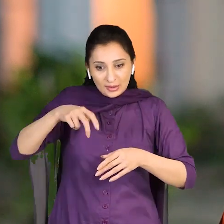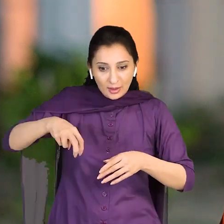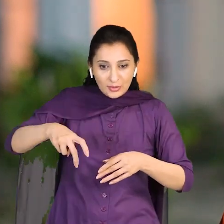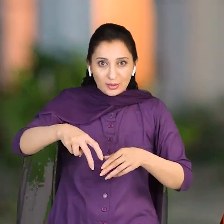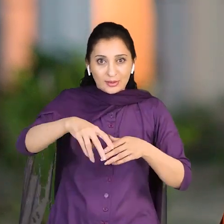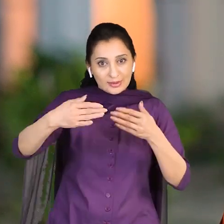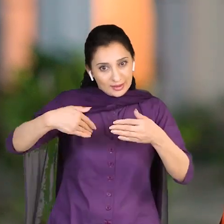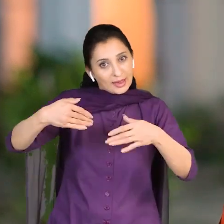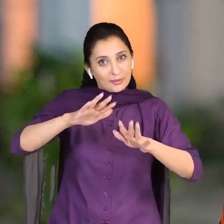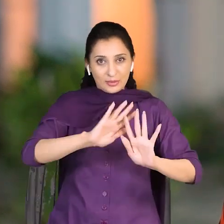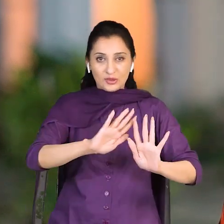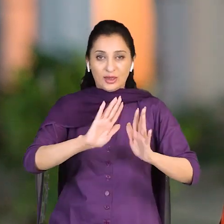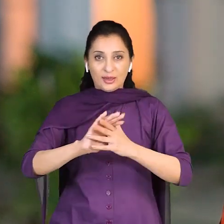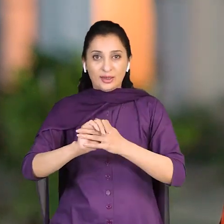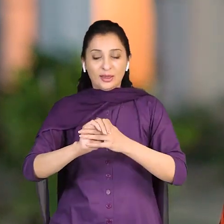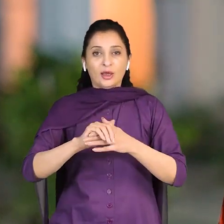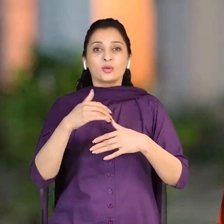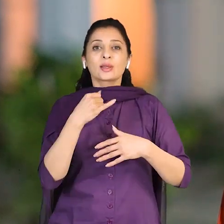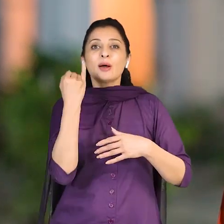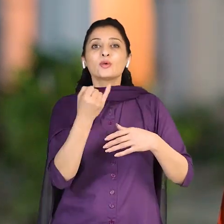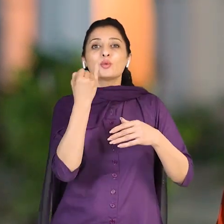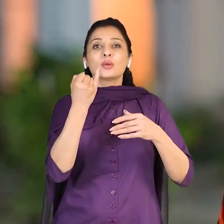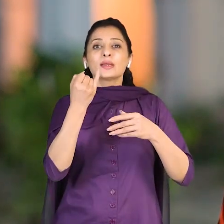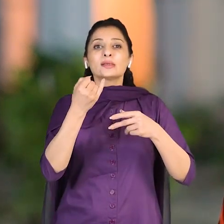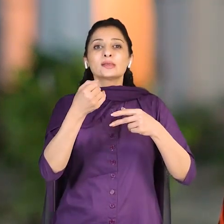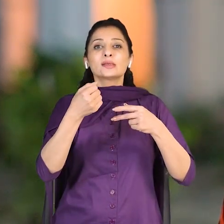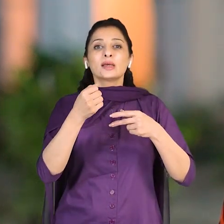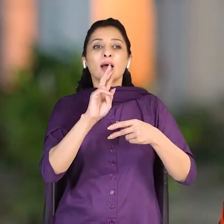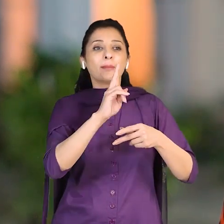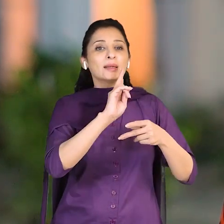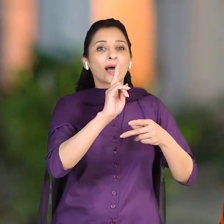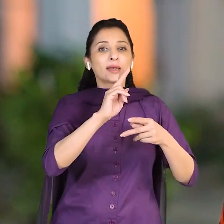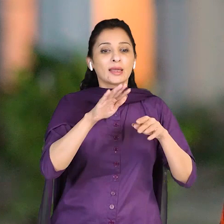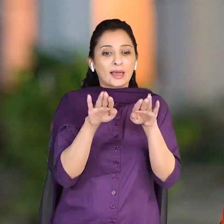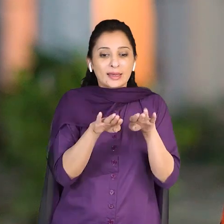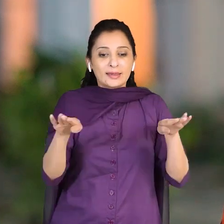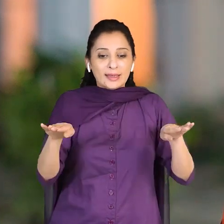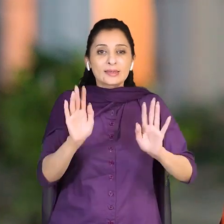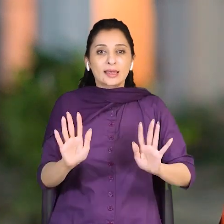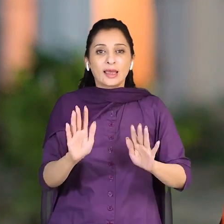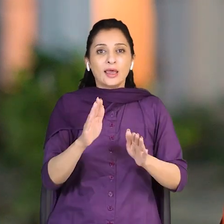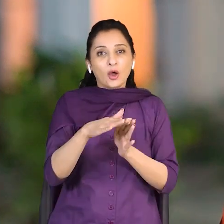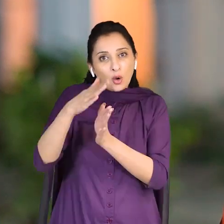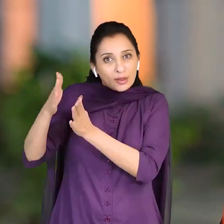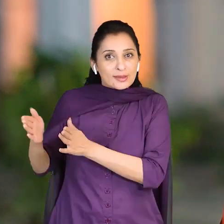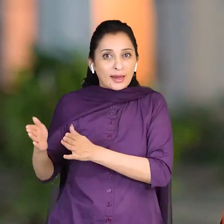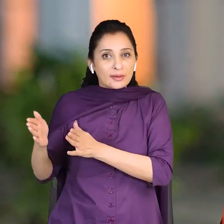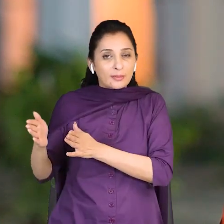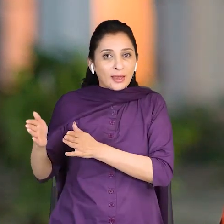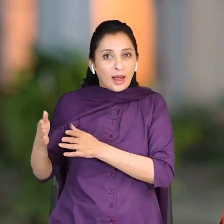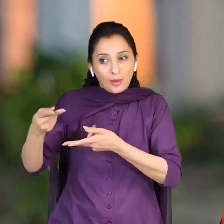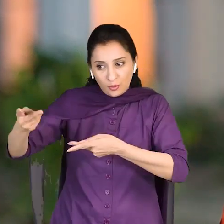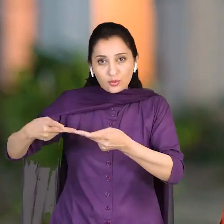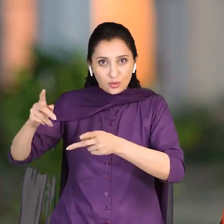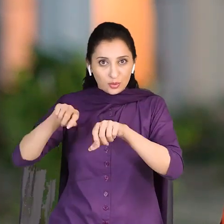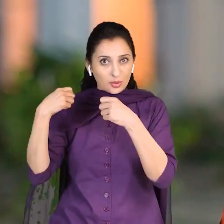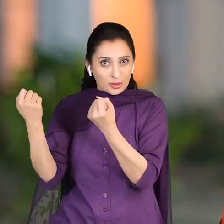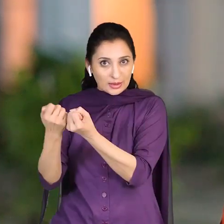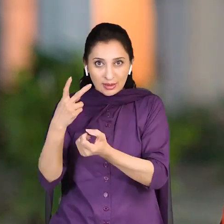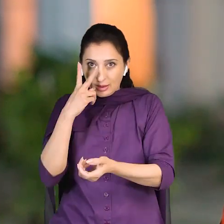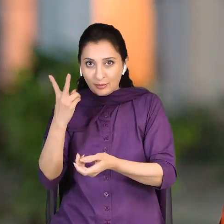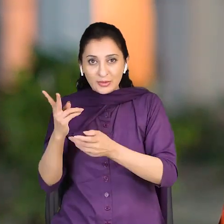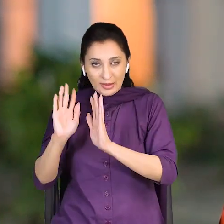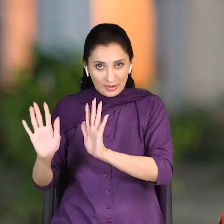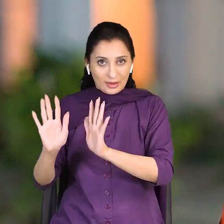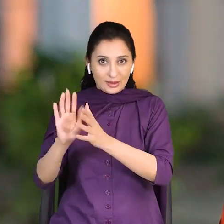गाड़ी पार्क करें और एंड वॉक टूवर्ड्स दिल्ली गेट। टूरिस्ट इंफॉर्मेशन सेंटर है और राइट साइड पर आप देखेंगे